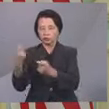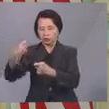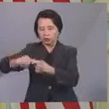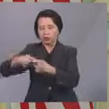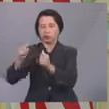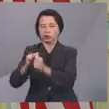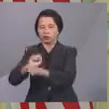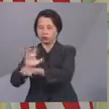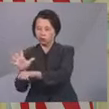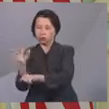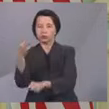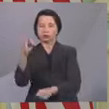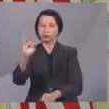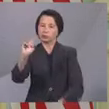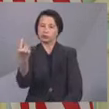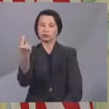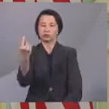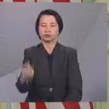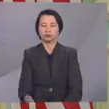dengan COVID-19.